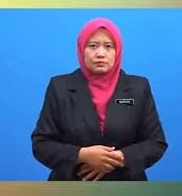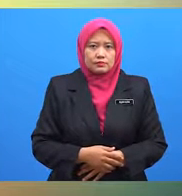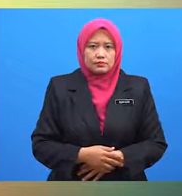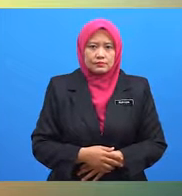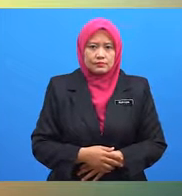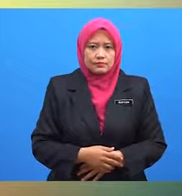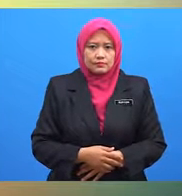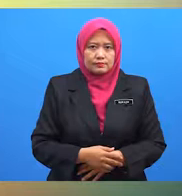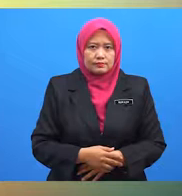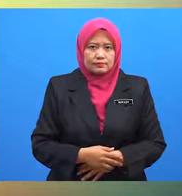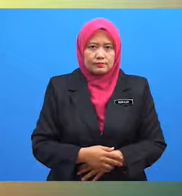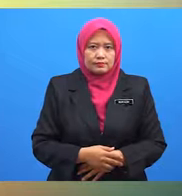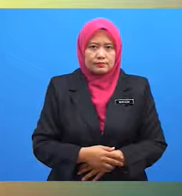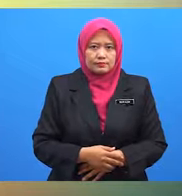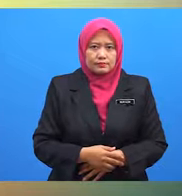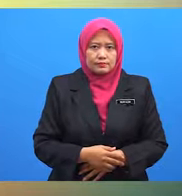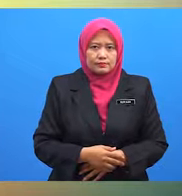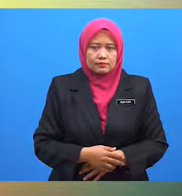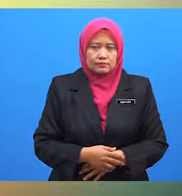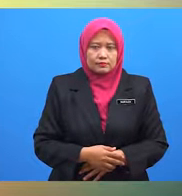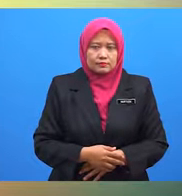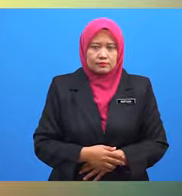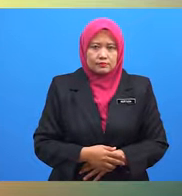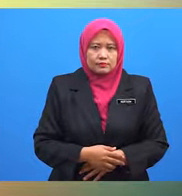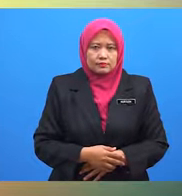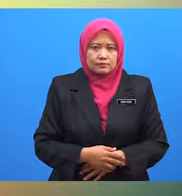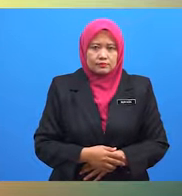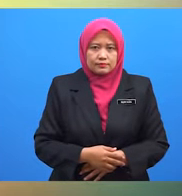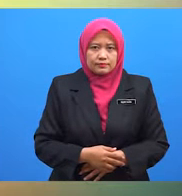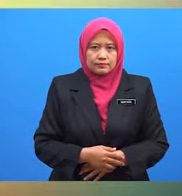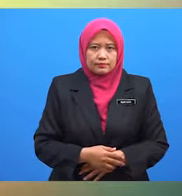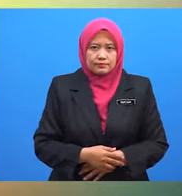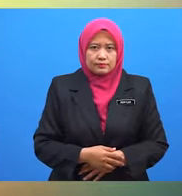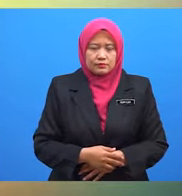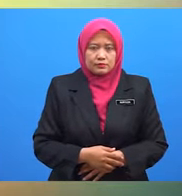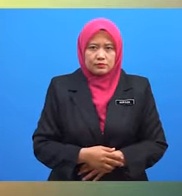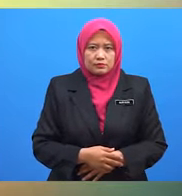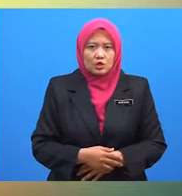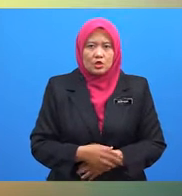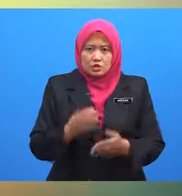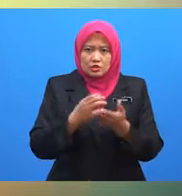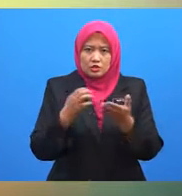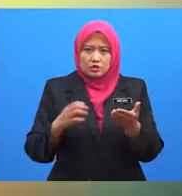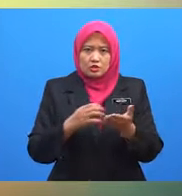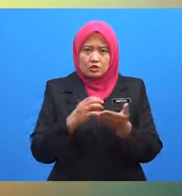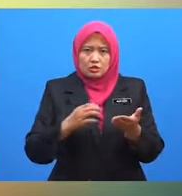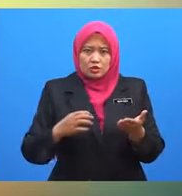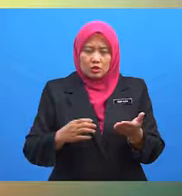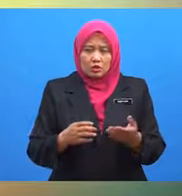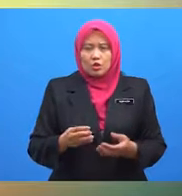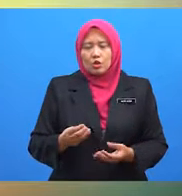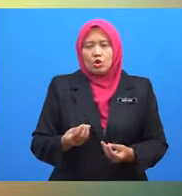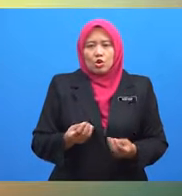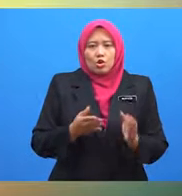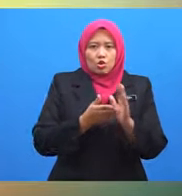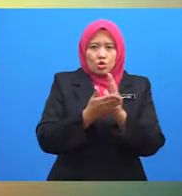Kerajaan Sriwijaya sejak abad ke-7 lagi. Catatan-catatan yang dibuat oleh